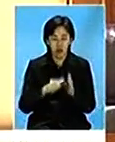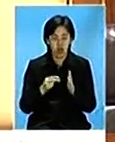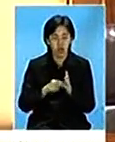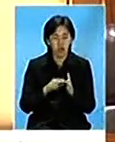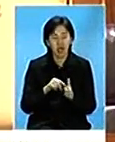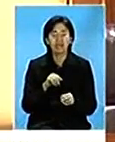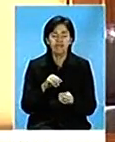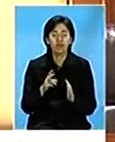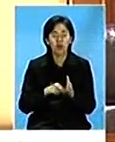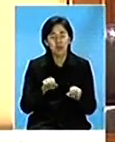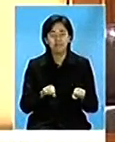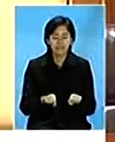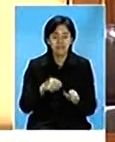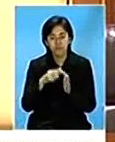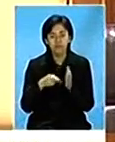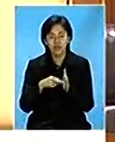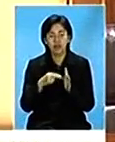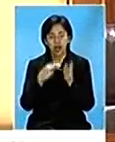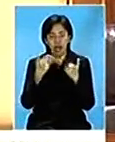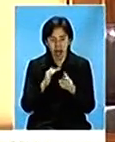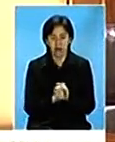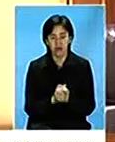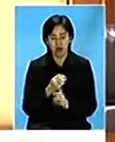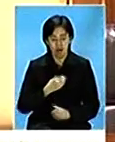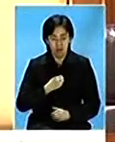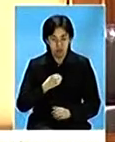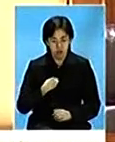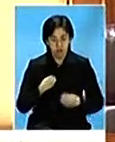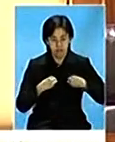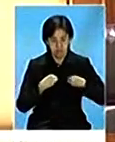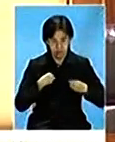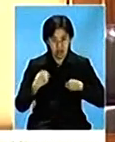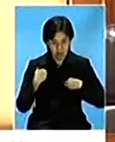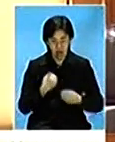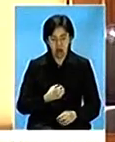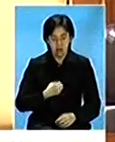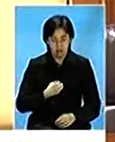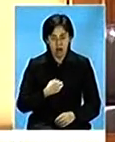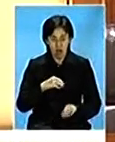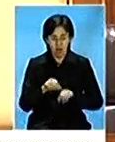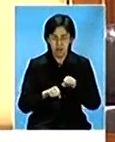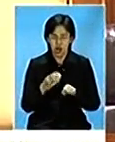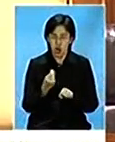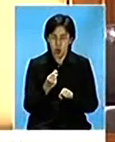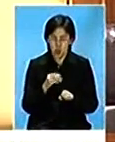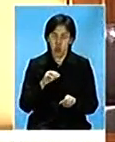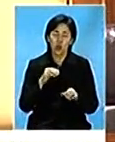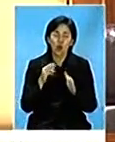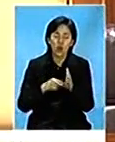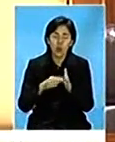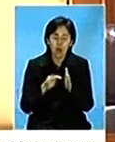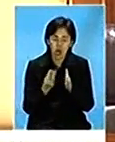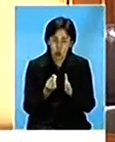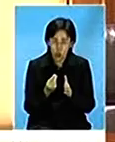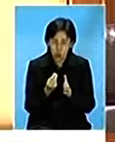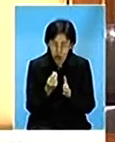ไม่เหนื่อยอะไรเลยนะครับแล้วก็เอานั้นมาติดแล้วก็จะเริ่มเหนื่อยขึ้นนะฮะแล้วก็เร็วขึ้นชันขึ้นนะฮะแล้